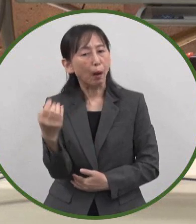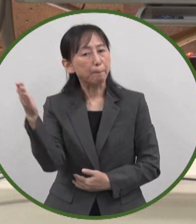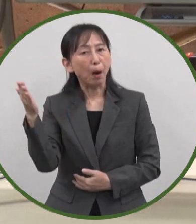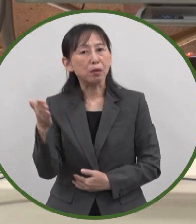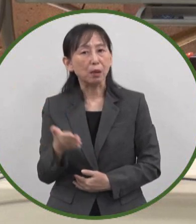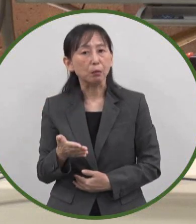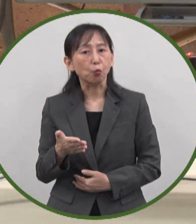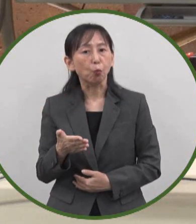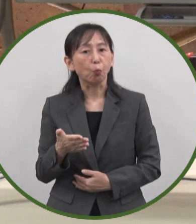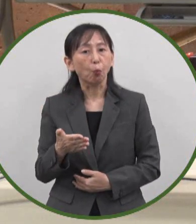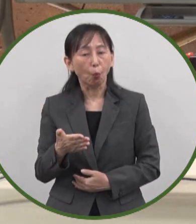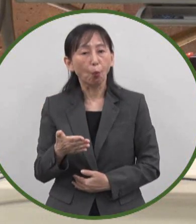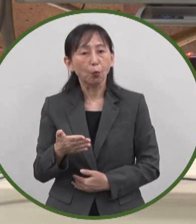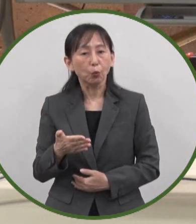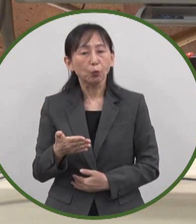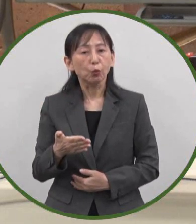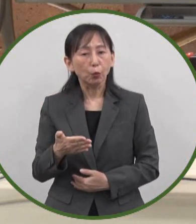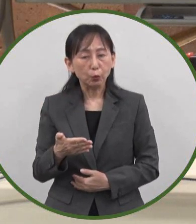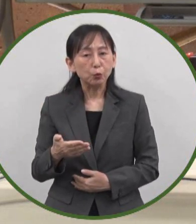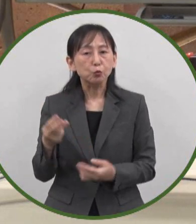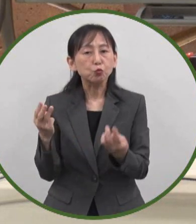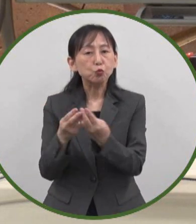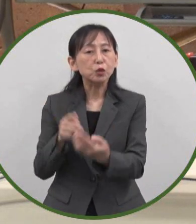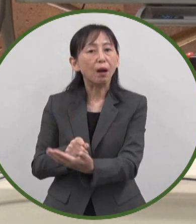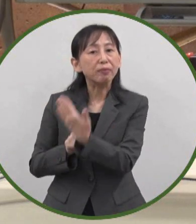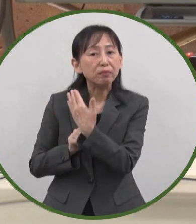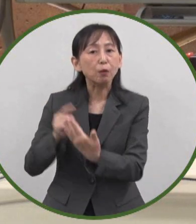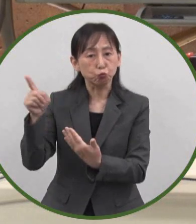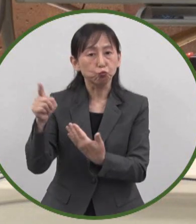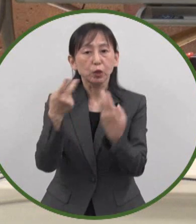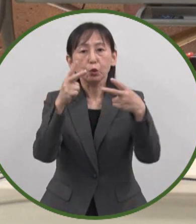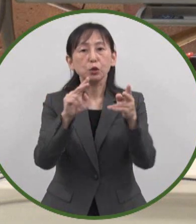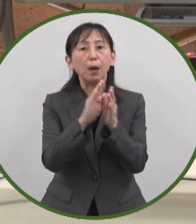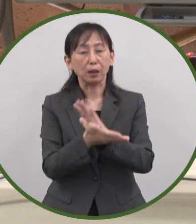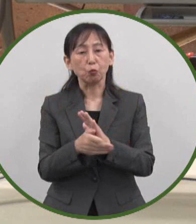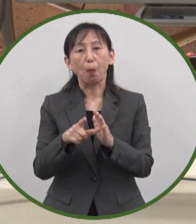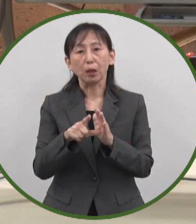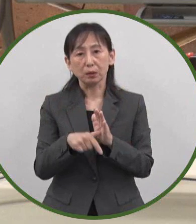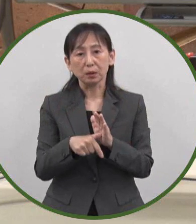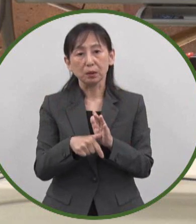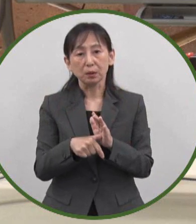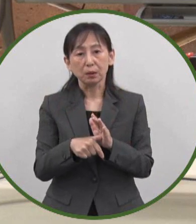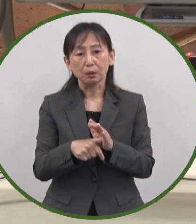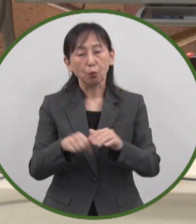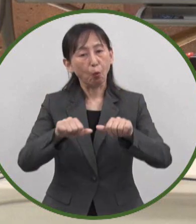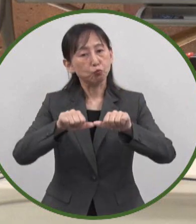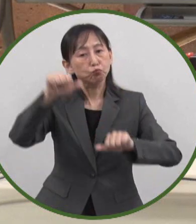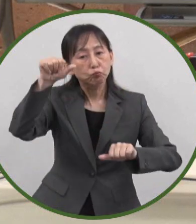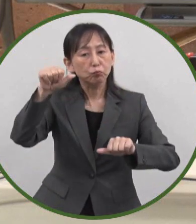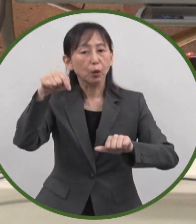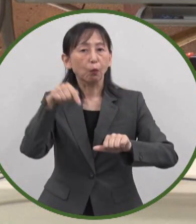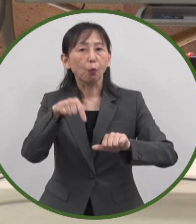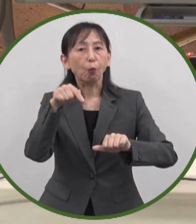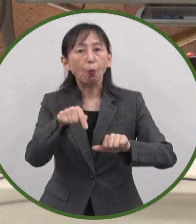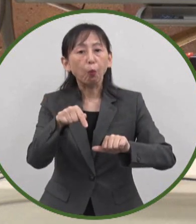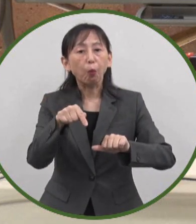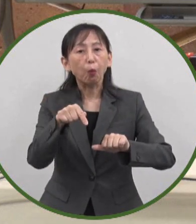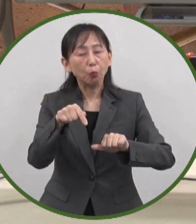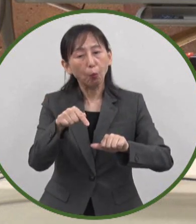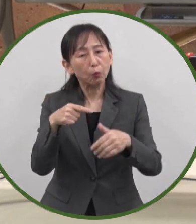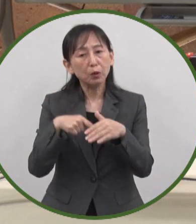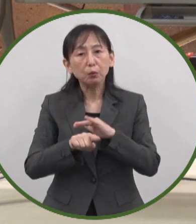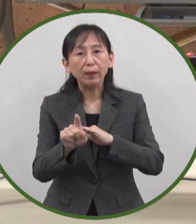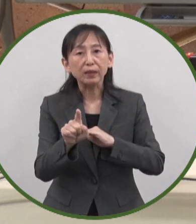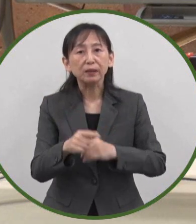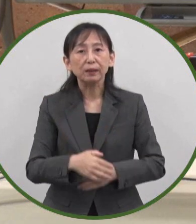というようなデータが出ているんですけども、広島県の場合それはその違い差というのはどこに出